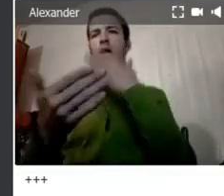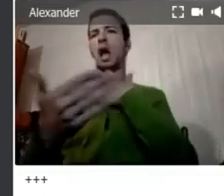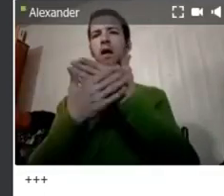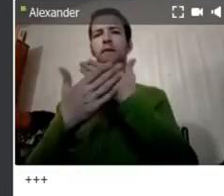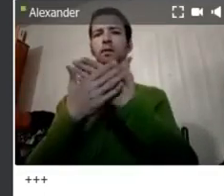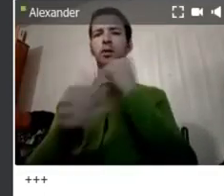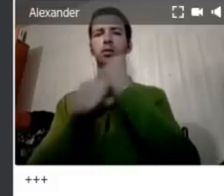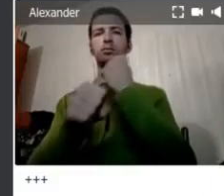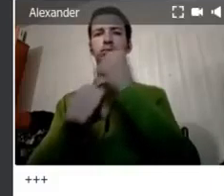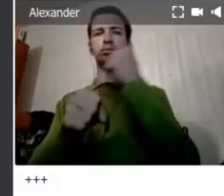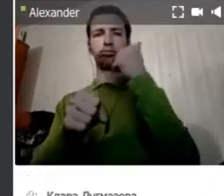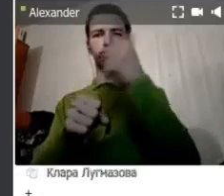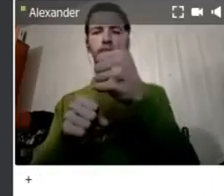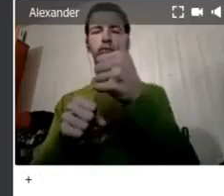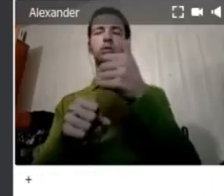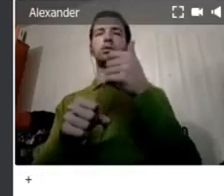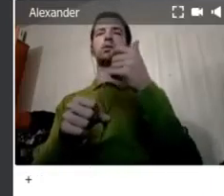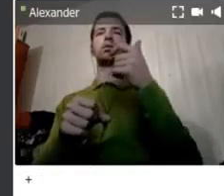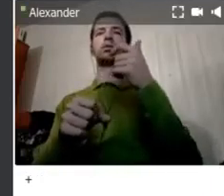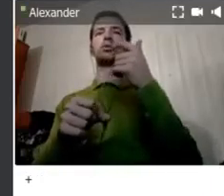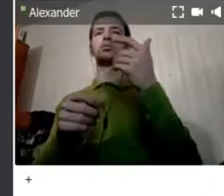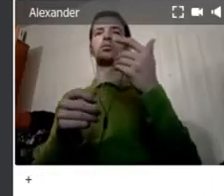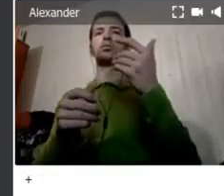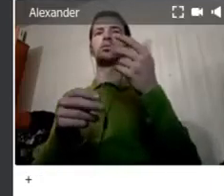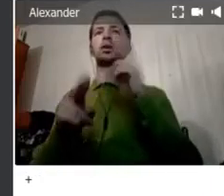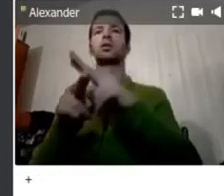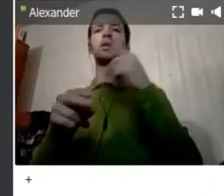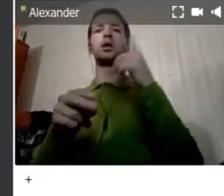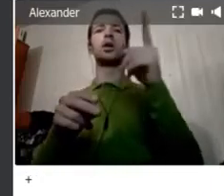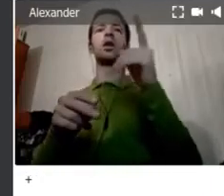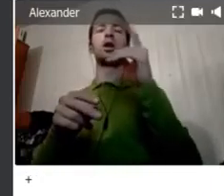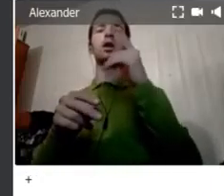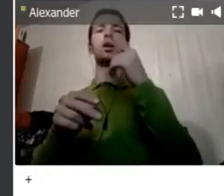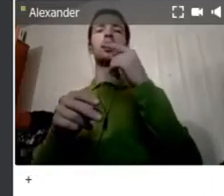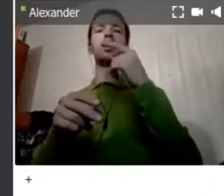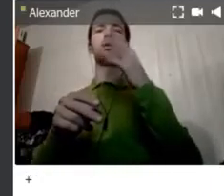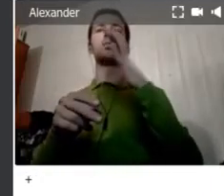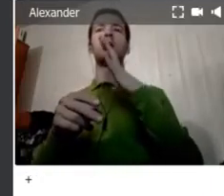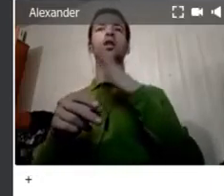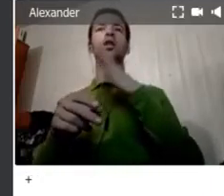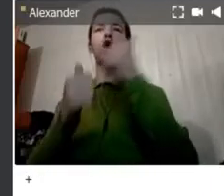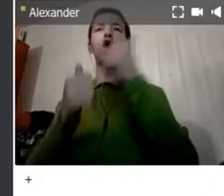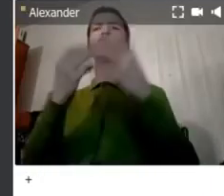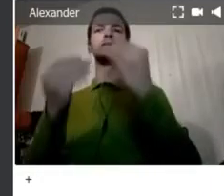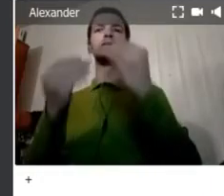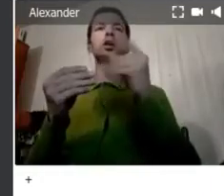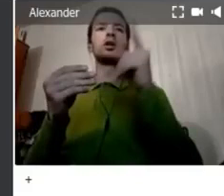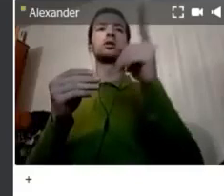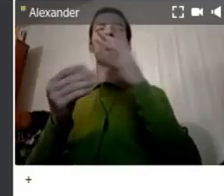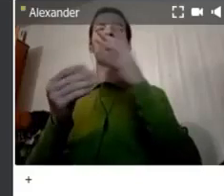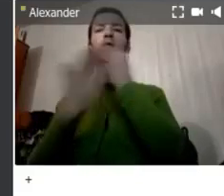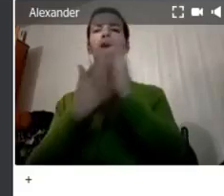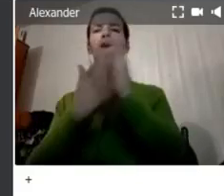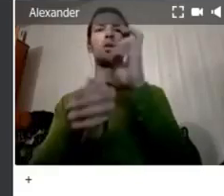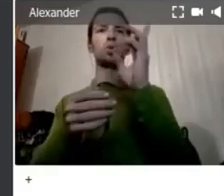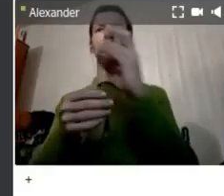Поэтому здесь все зависит от вас, насколько вы серьезно готовы этим заниматься и насколько вы